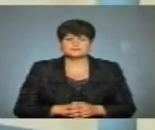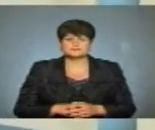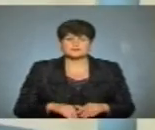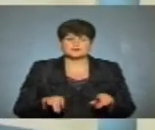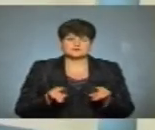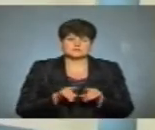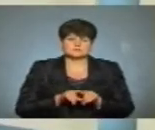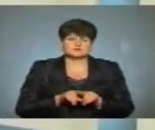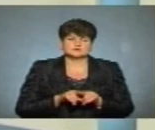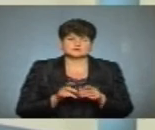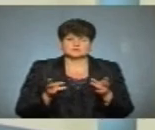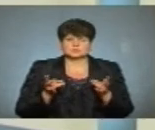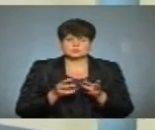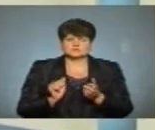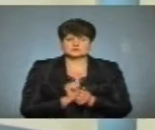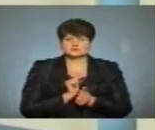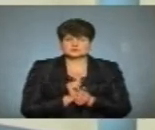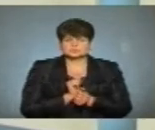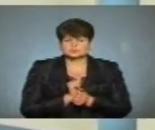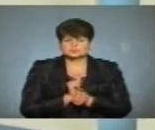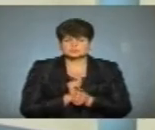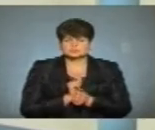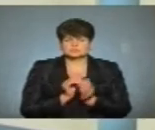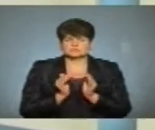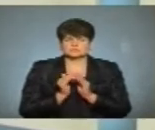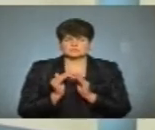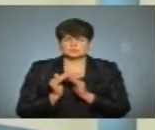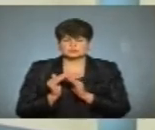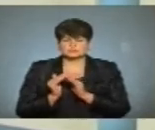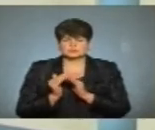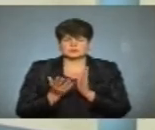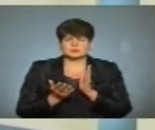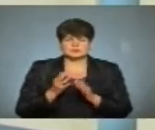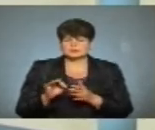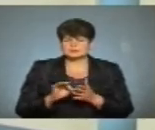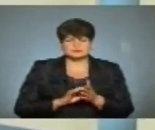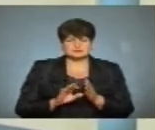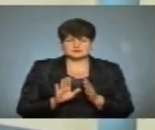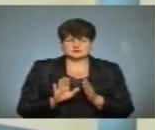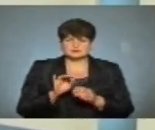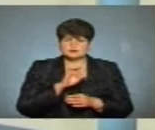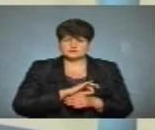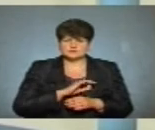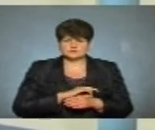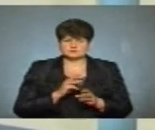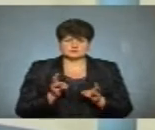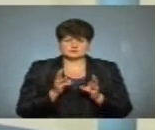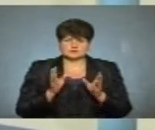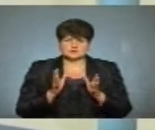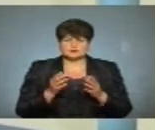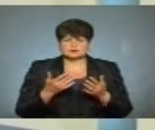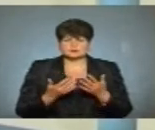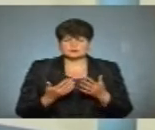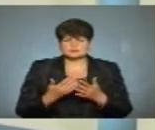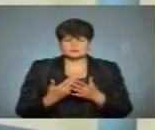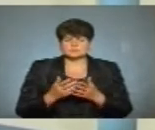Однозначно необхідно просушити будівлю, але не зразу, не використовуючи нагрівальні прилади, а десь